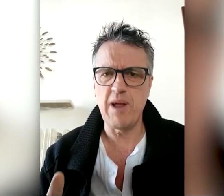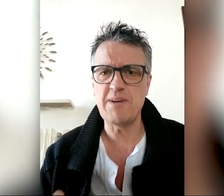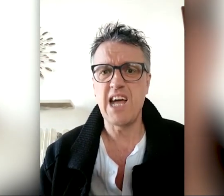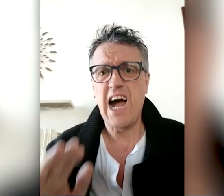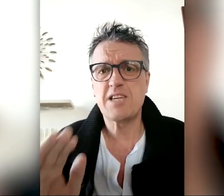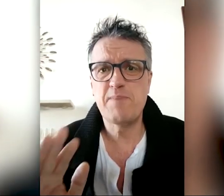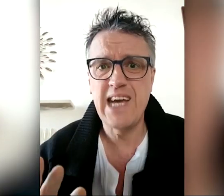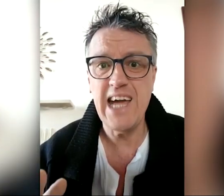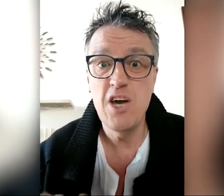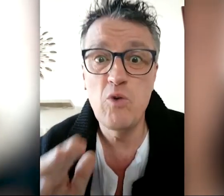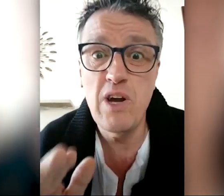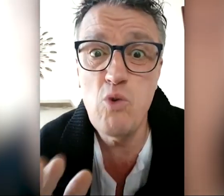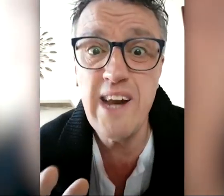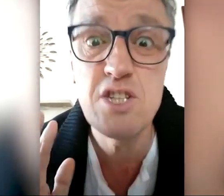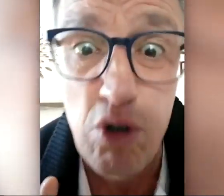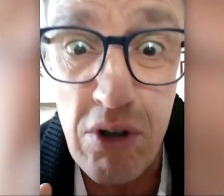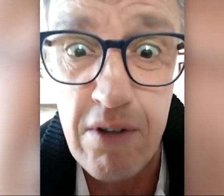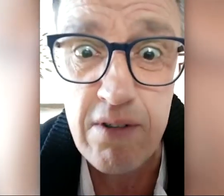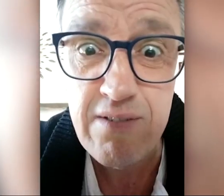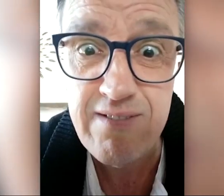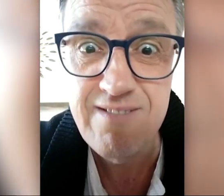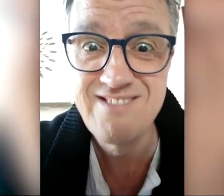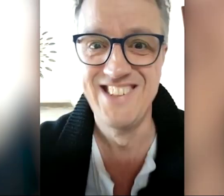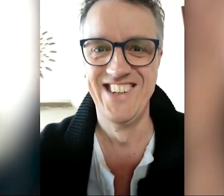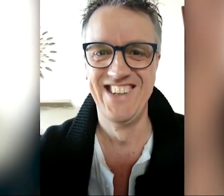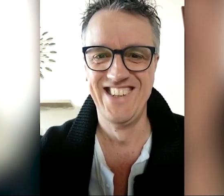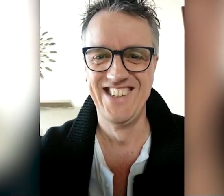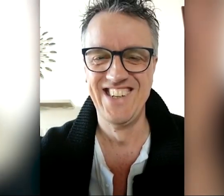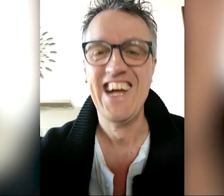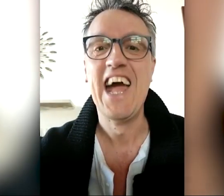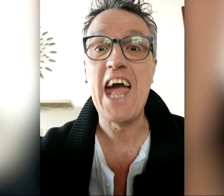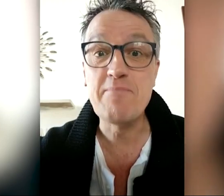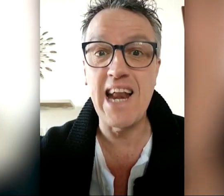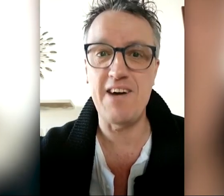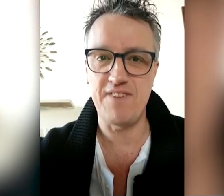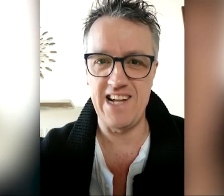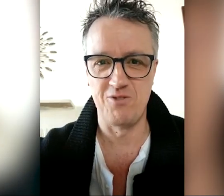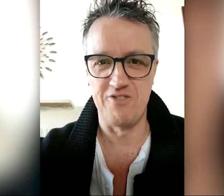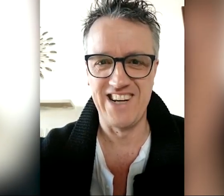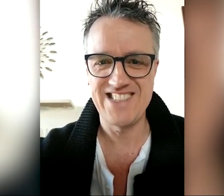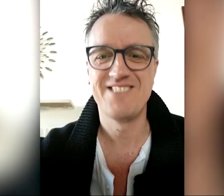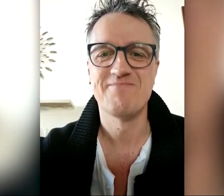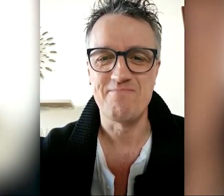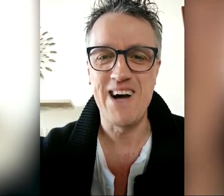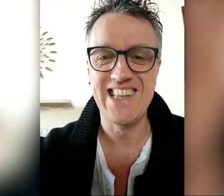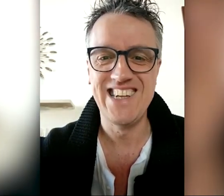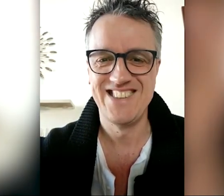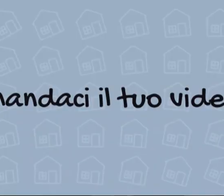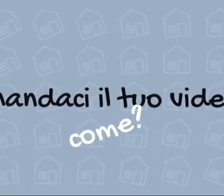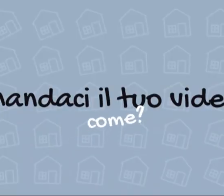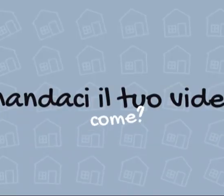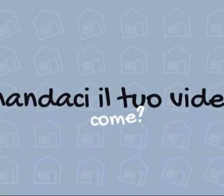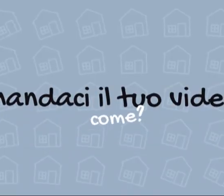wound problema a spiegai questi tua restò è bravo a iunco valls